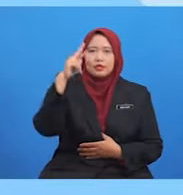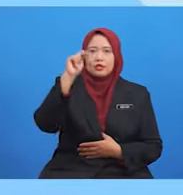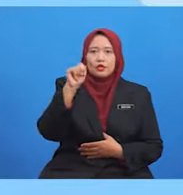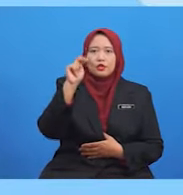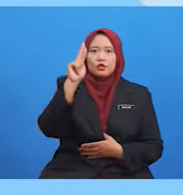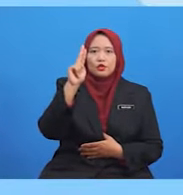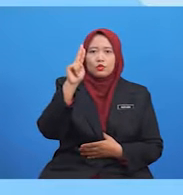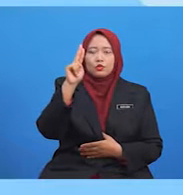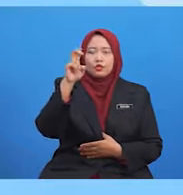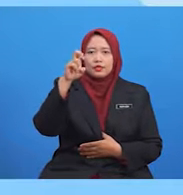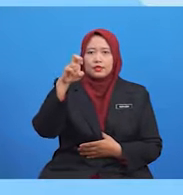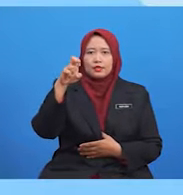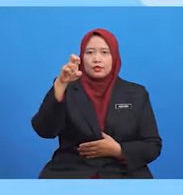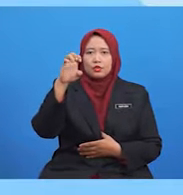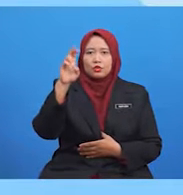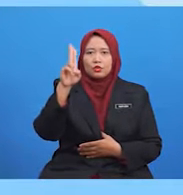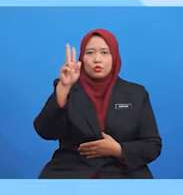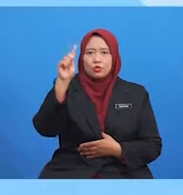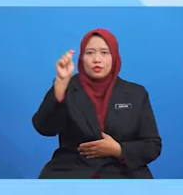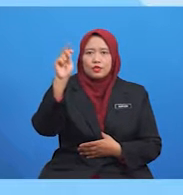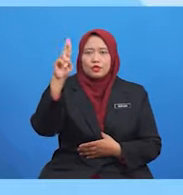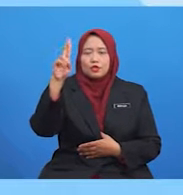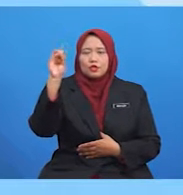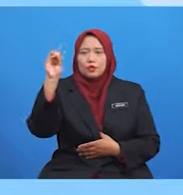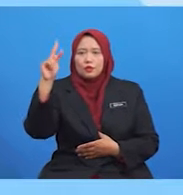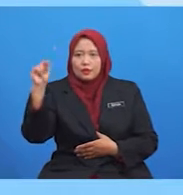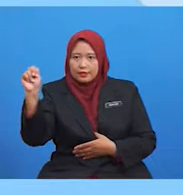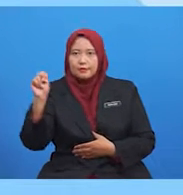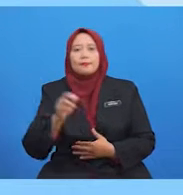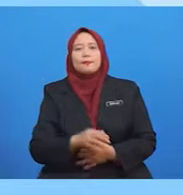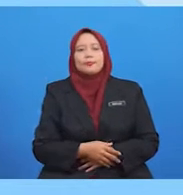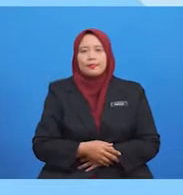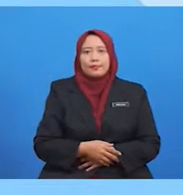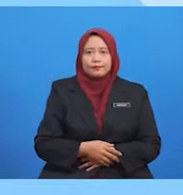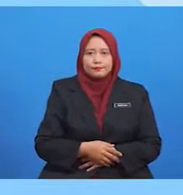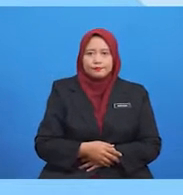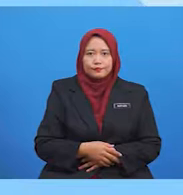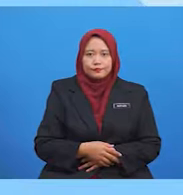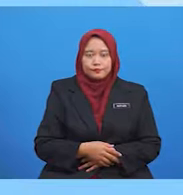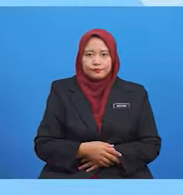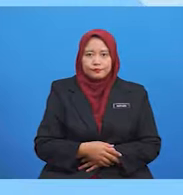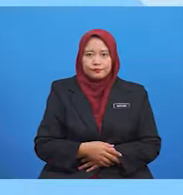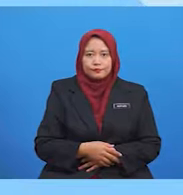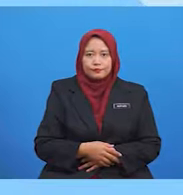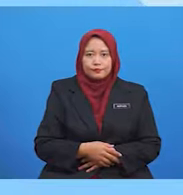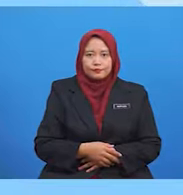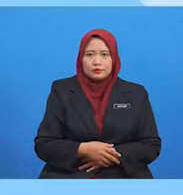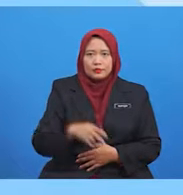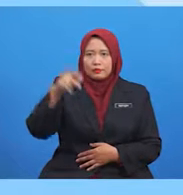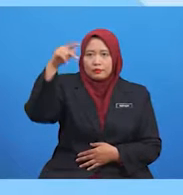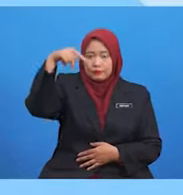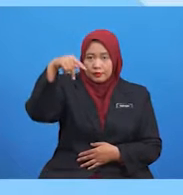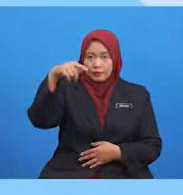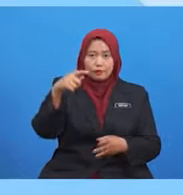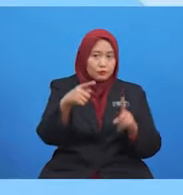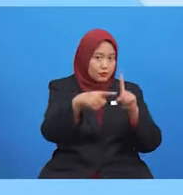Neutron adalah cas yang bercas neutral. Dan elektron adalah cas yang bercas negatif.